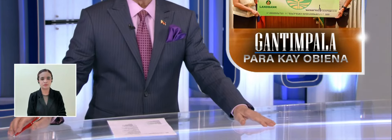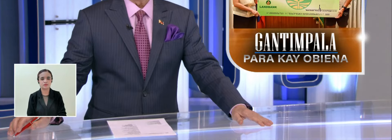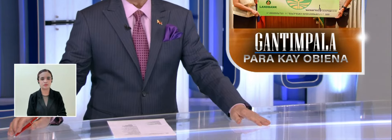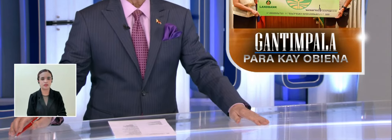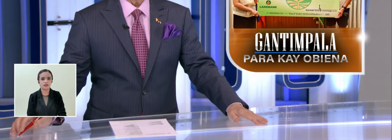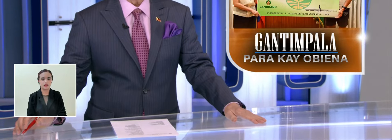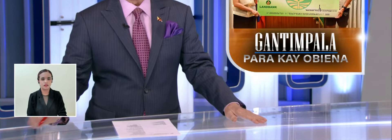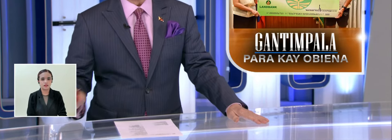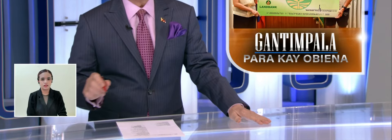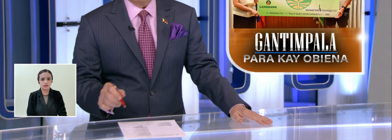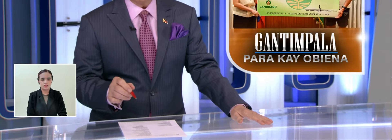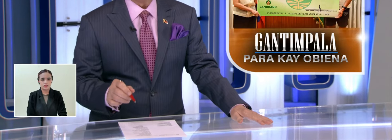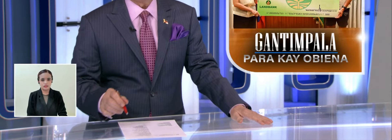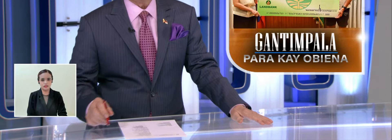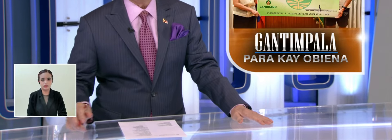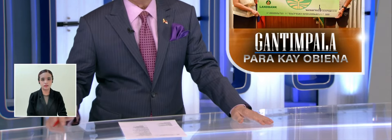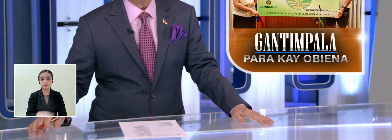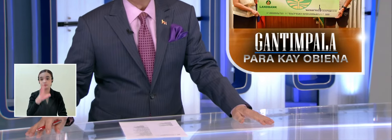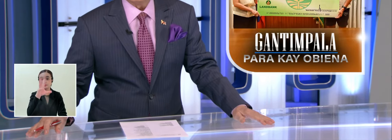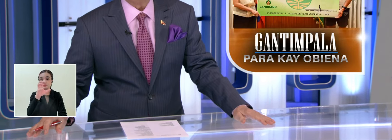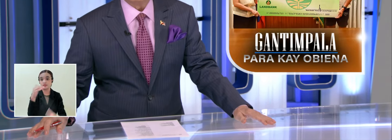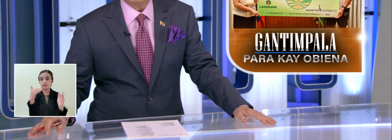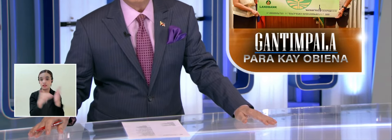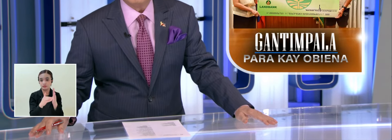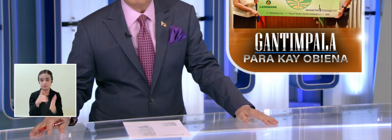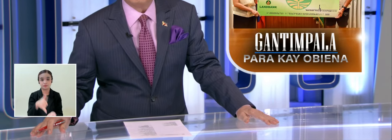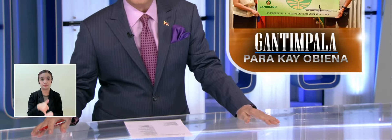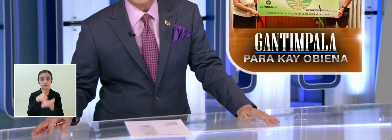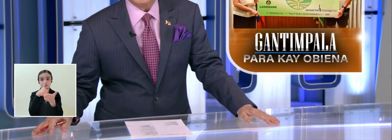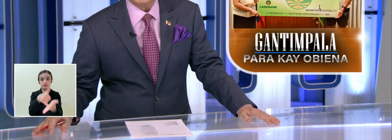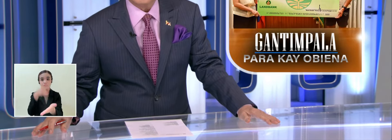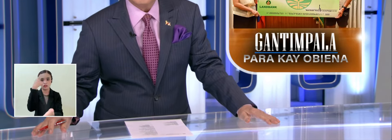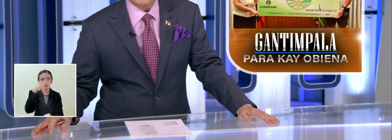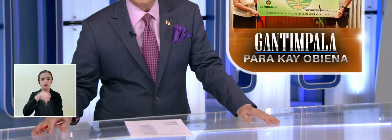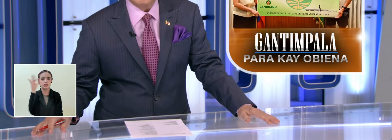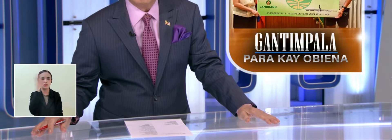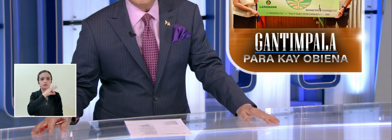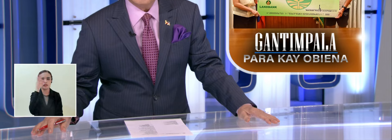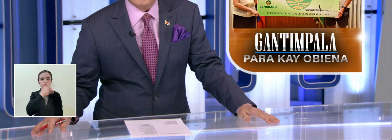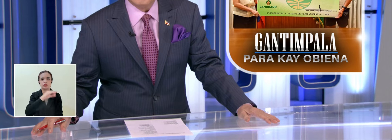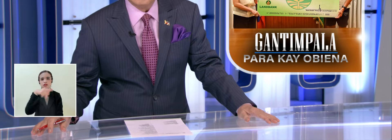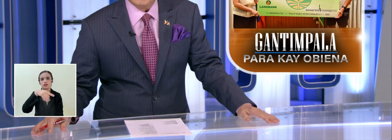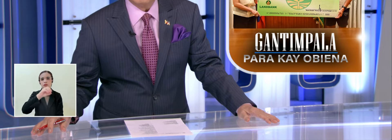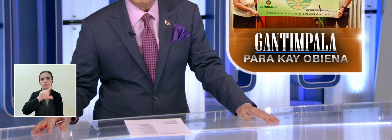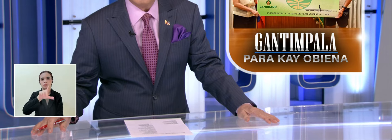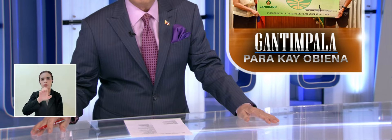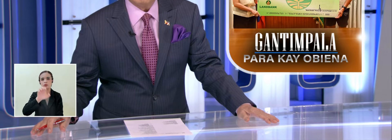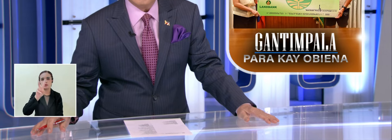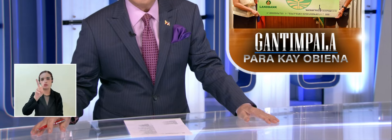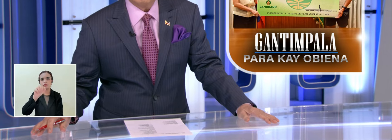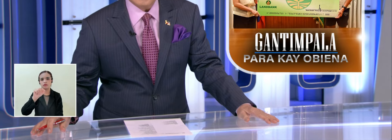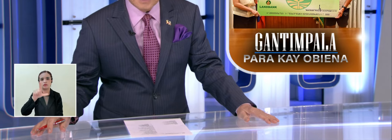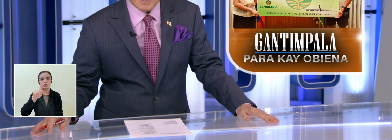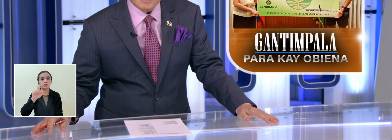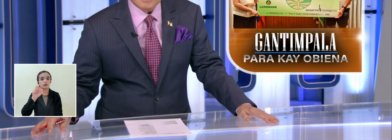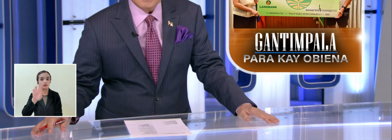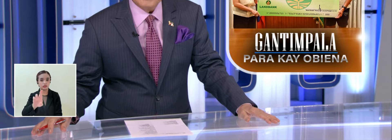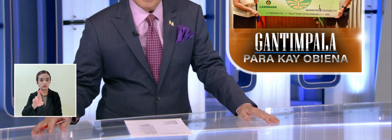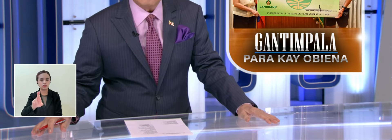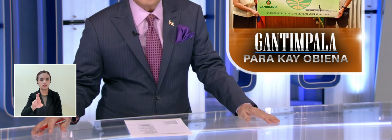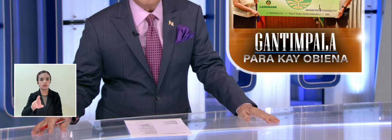Naghandog ng kalahating milyong gantimpala kay Pinoy Paul Volcker na si EJ Obiena, ang lokal na pamahala ng